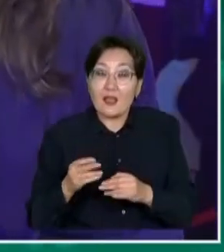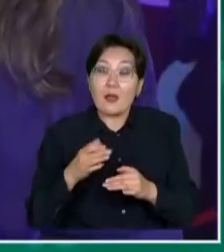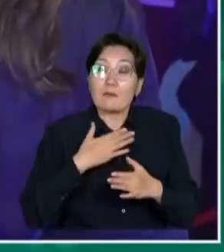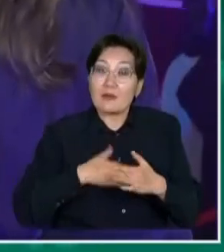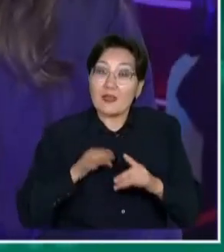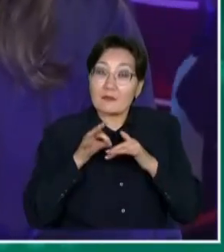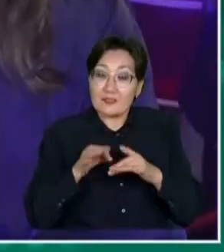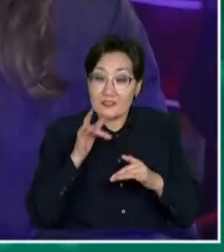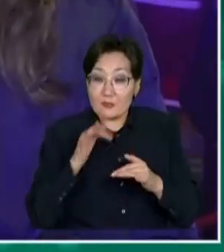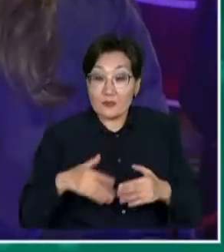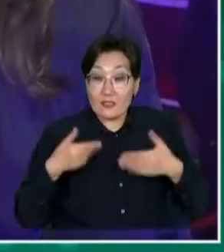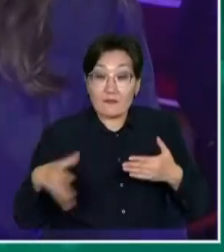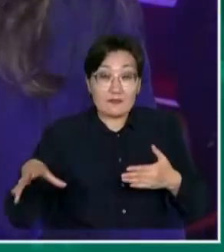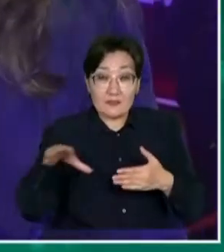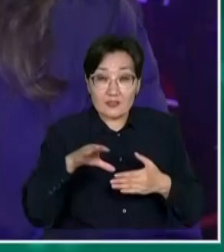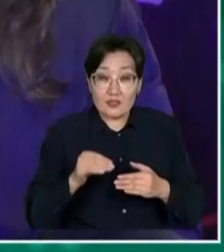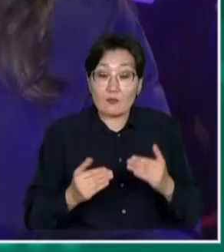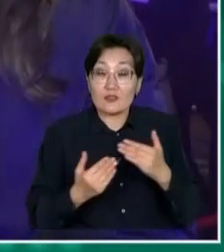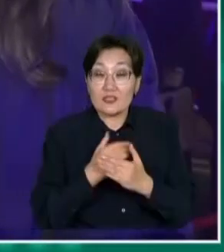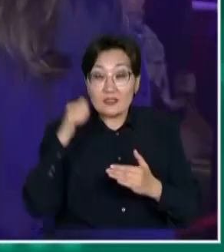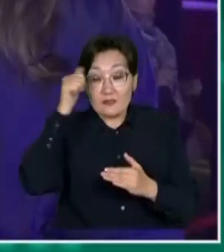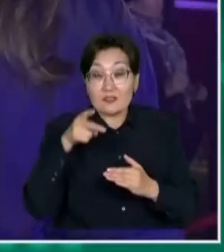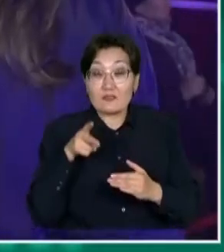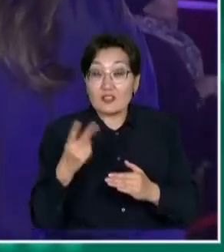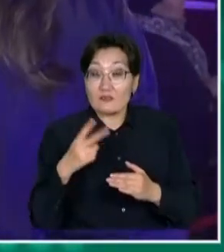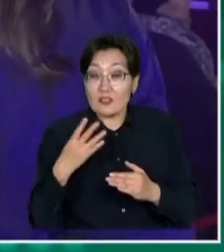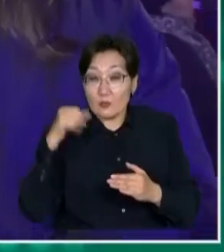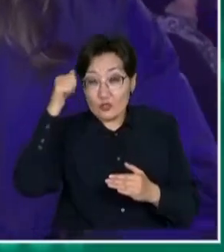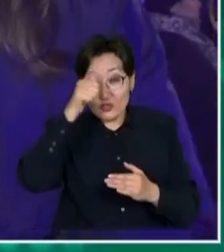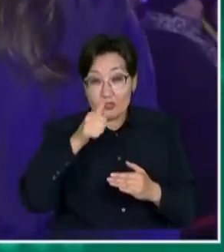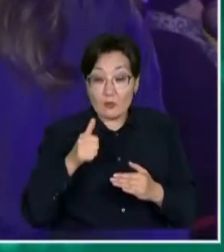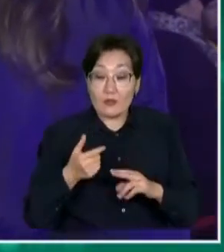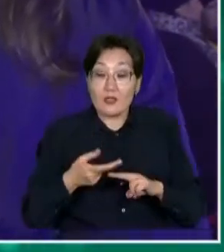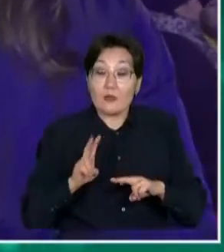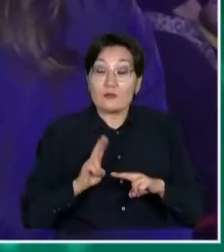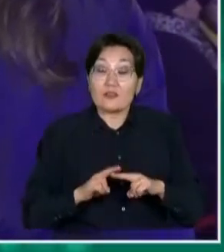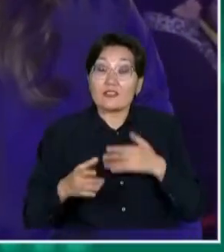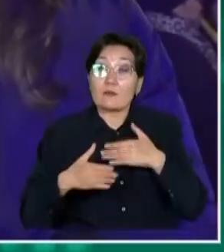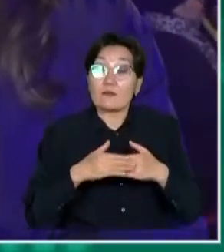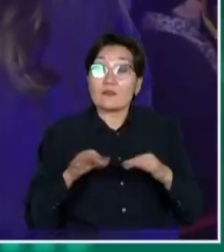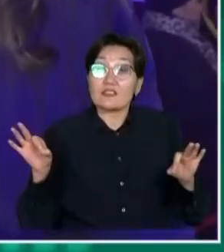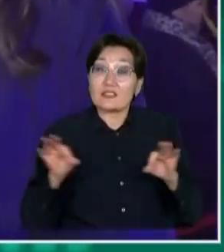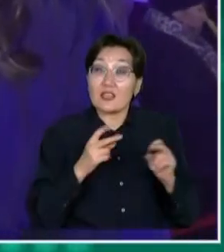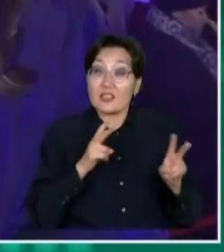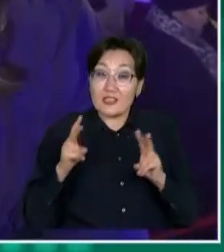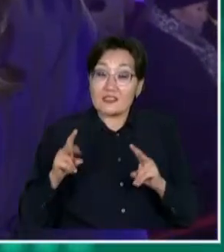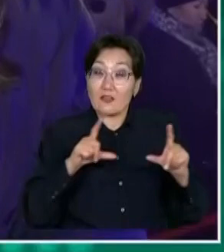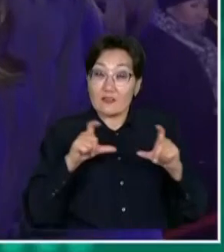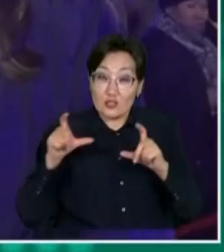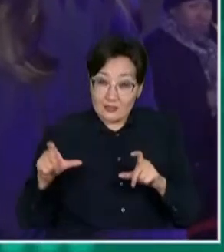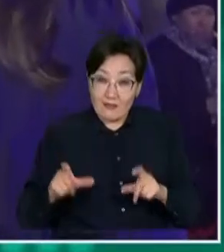Пользуясь случаем, я поздравляю всех с наступающим 2024 годом. Пойду петь, танцевать и фоткаться.